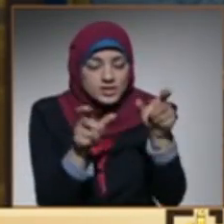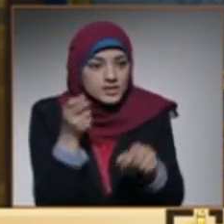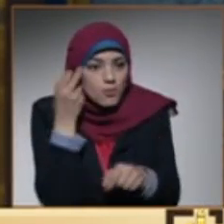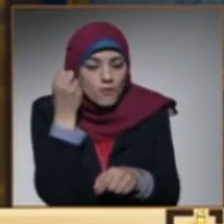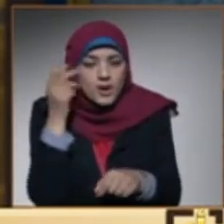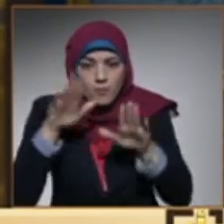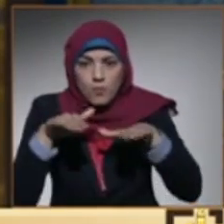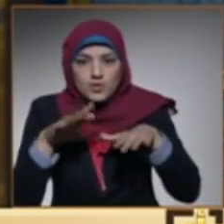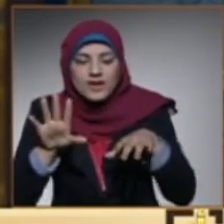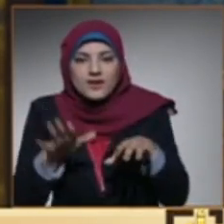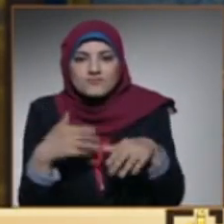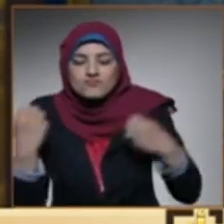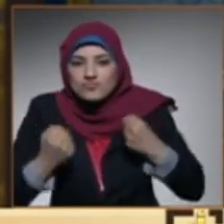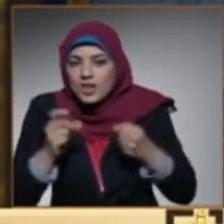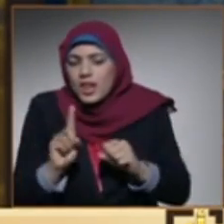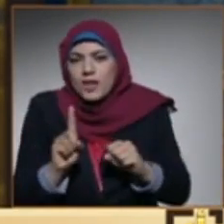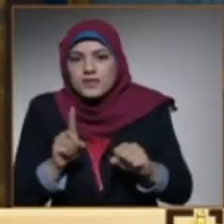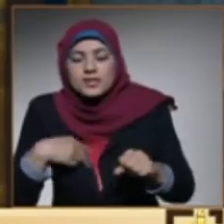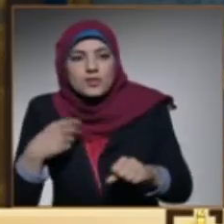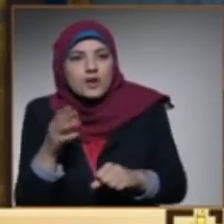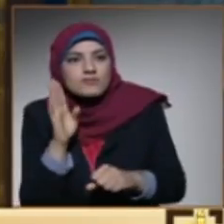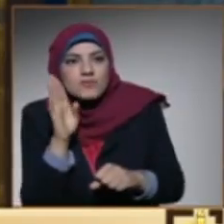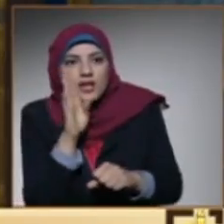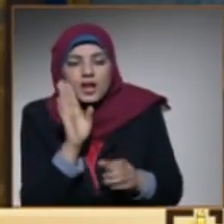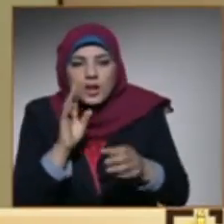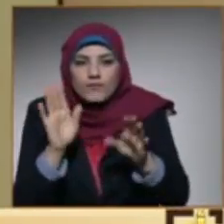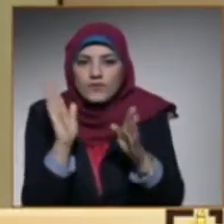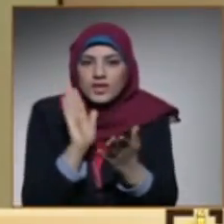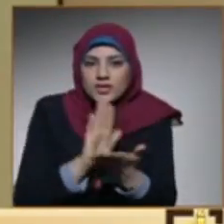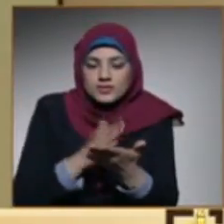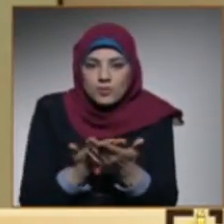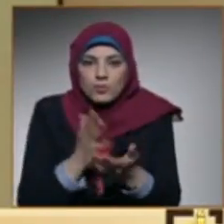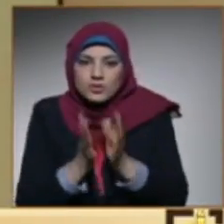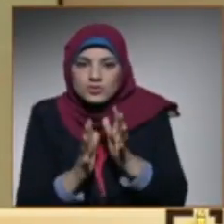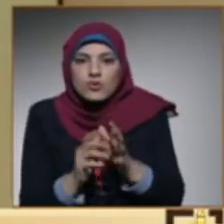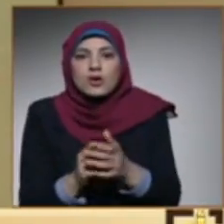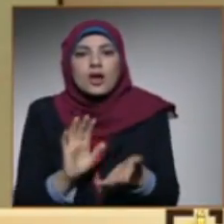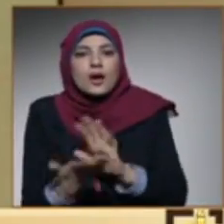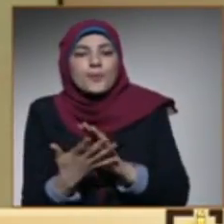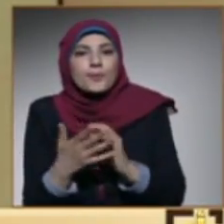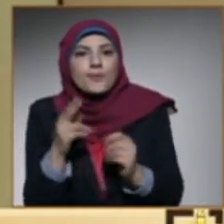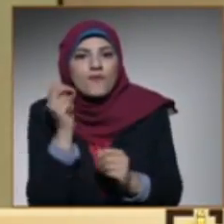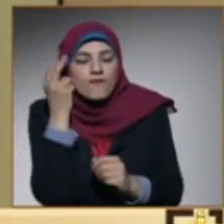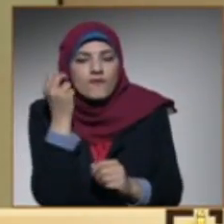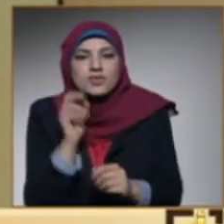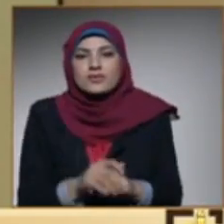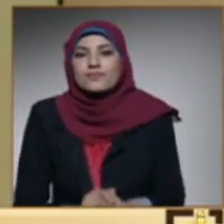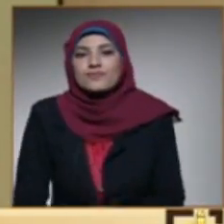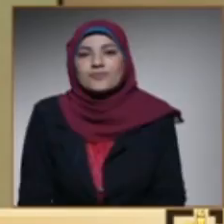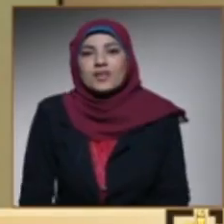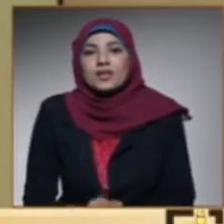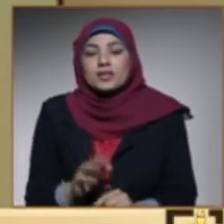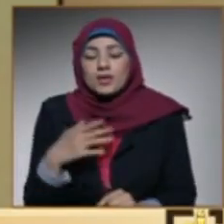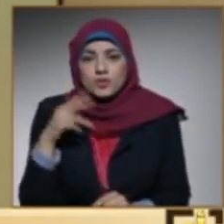في التدريبات كمان والكورسات وحاجات كتيره. يعني شايفه مدى عمق المواهب؟ يمكن يعني هذه الفئه ربنا حرمها